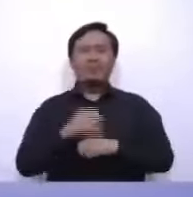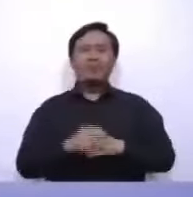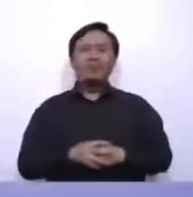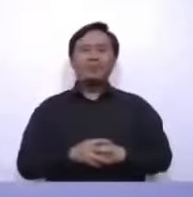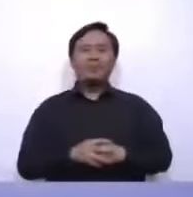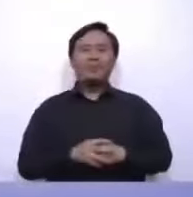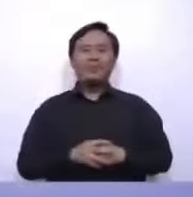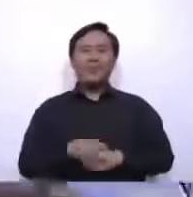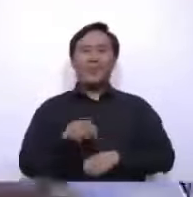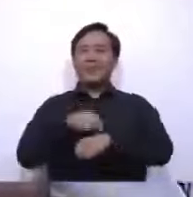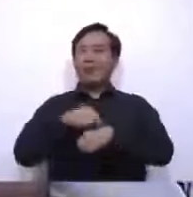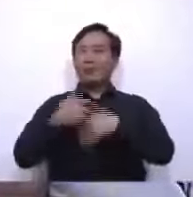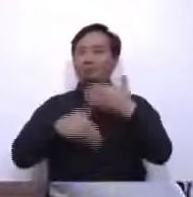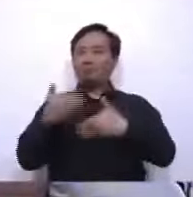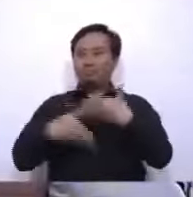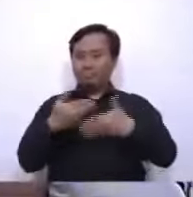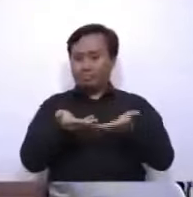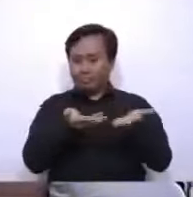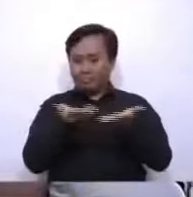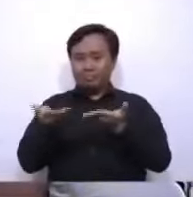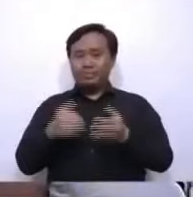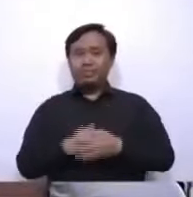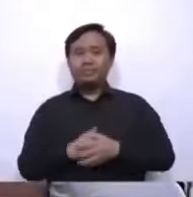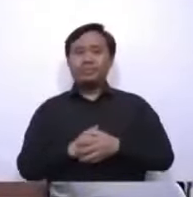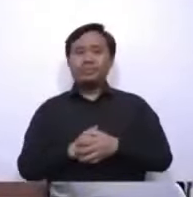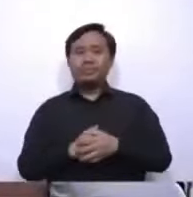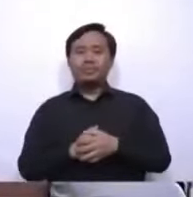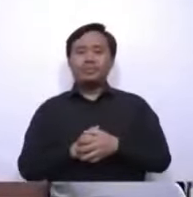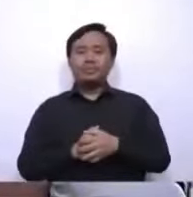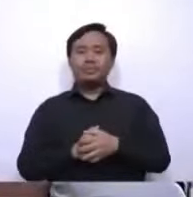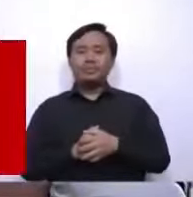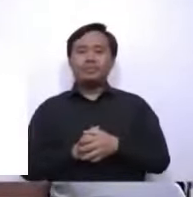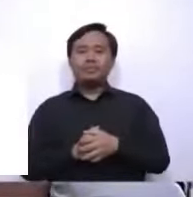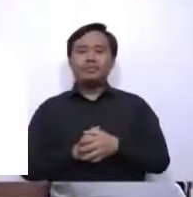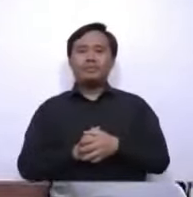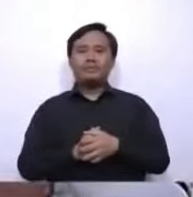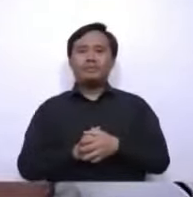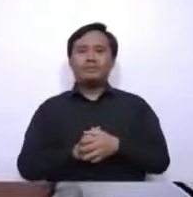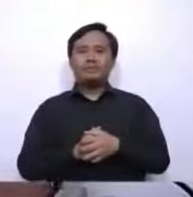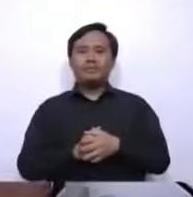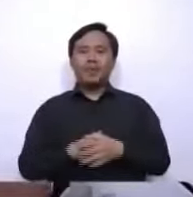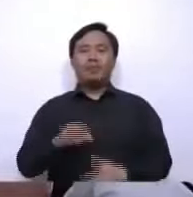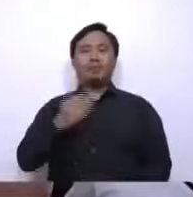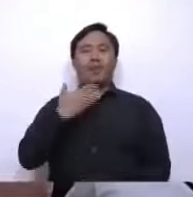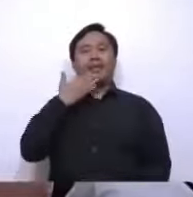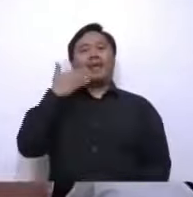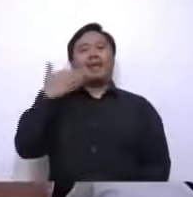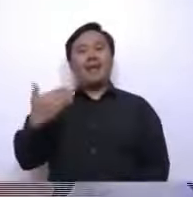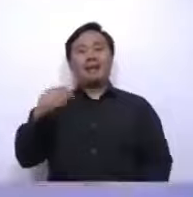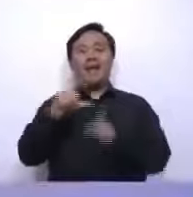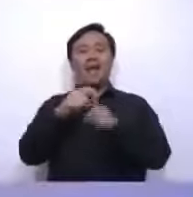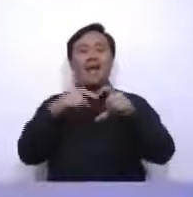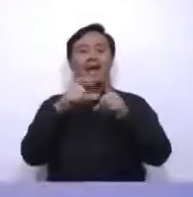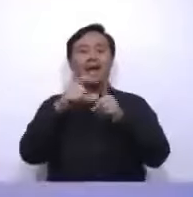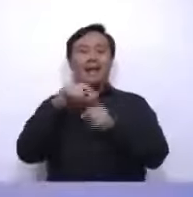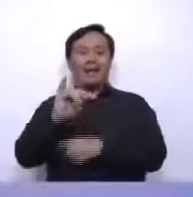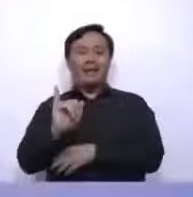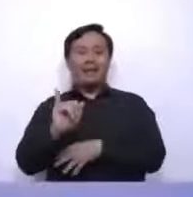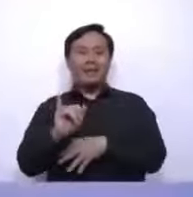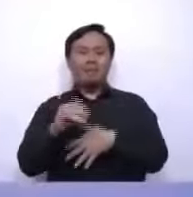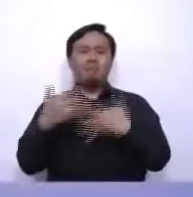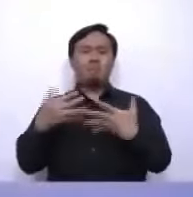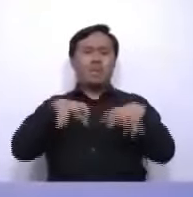Ya. Waktu terus berjalan, Bapak, waktu terus berjalan. Bapak. Saya ingin bertanya kepada Kang Deddy,